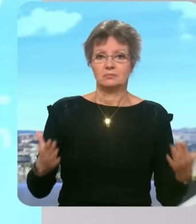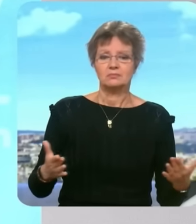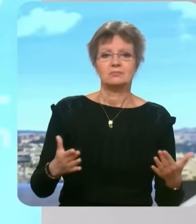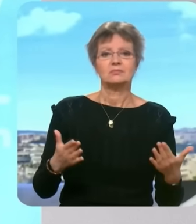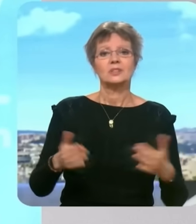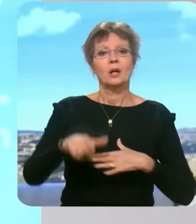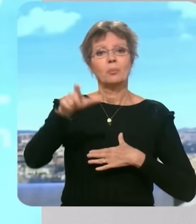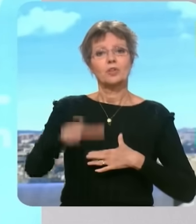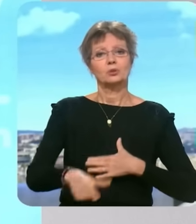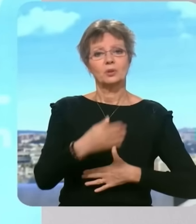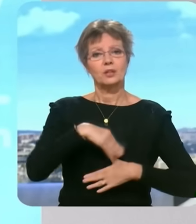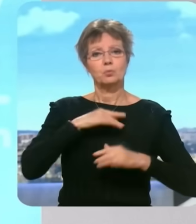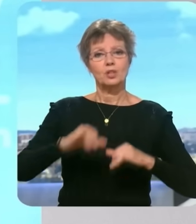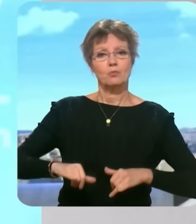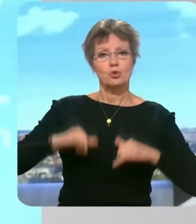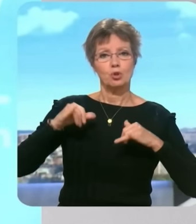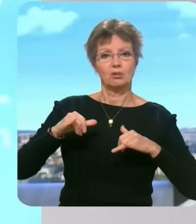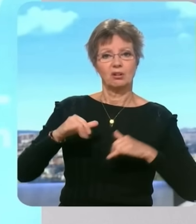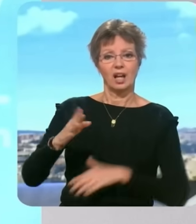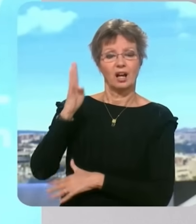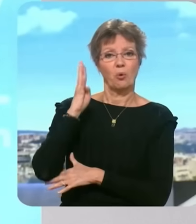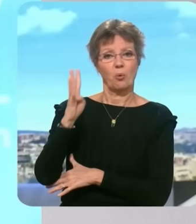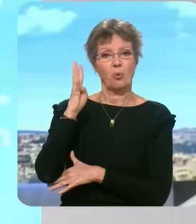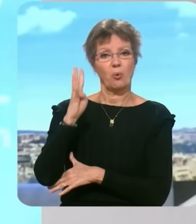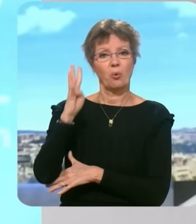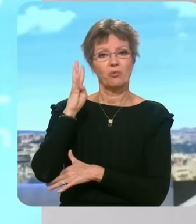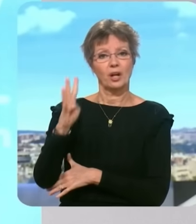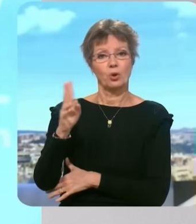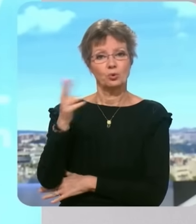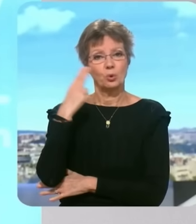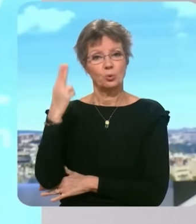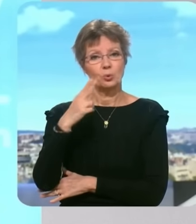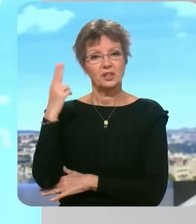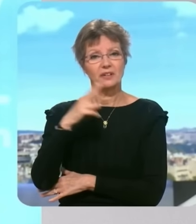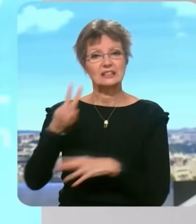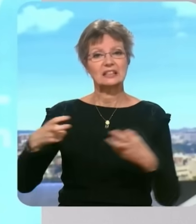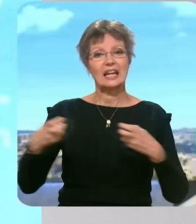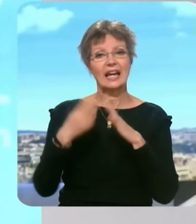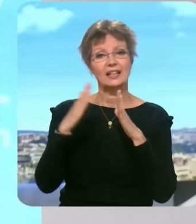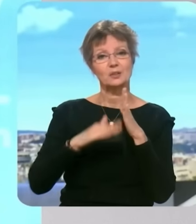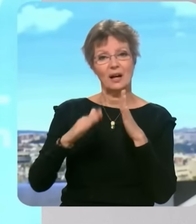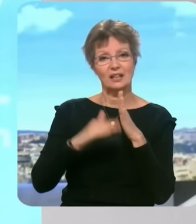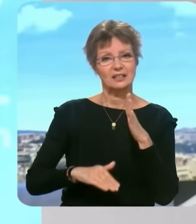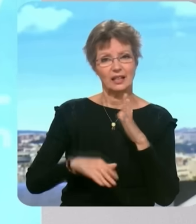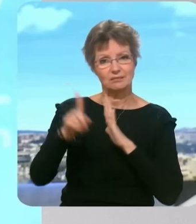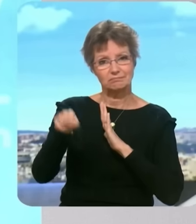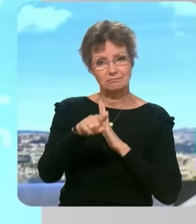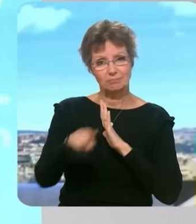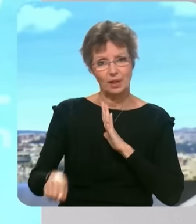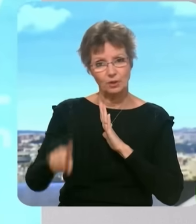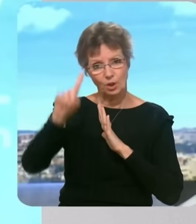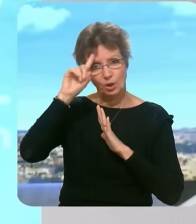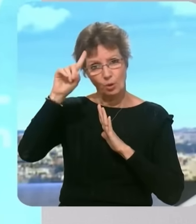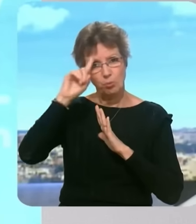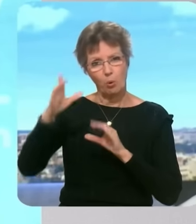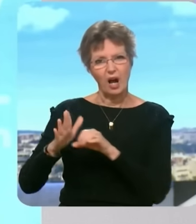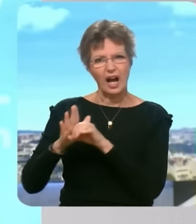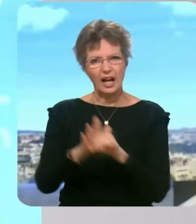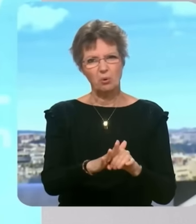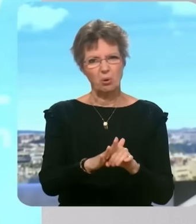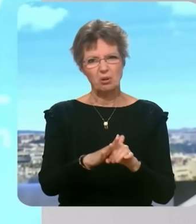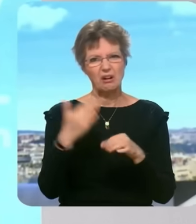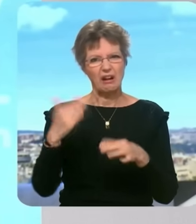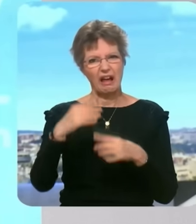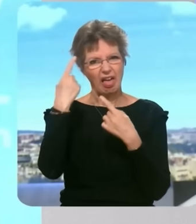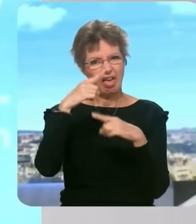jeunes, Stanislas Rigaud, qui a été empêché de tenir une conférence à l'université d'Aix-Marseille du fait de l'opposition de toutes les forces de gauche, dont la